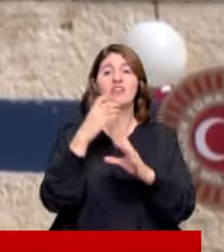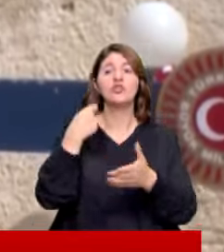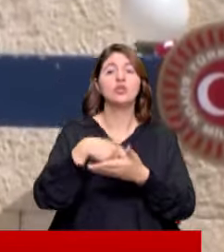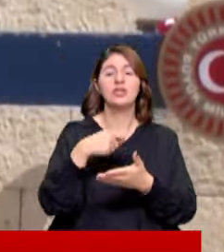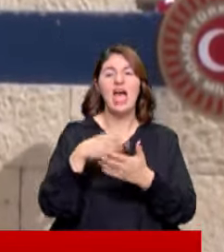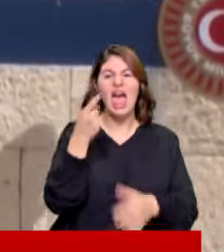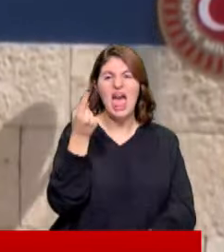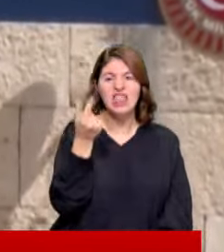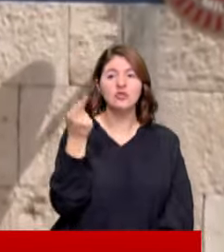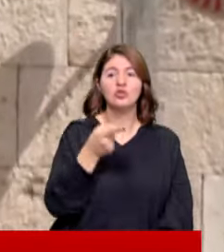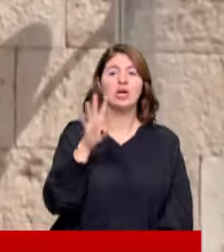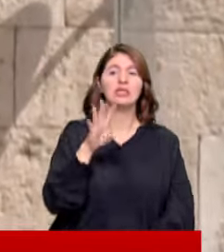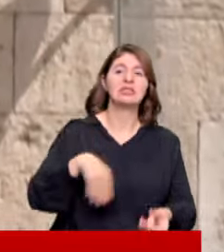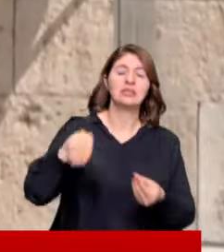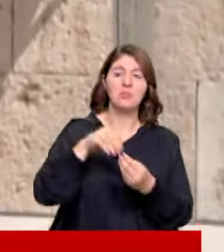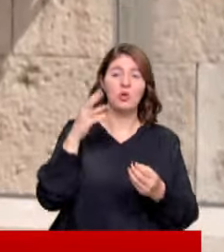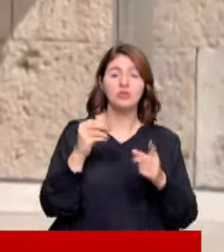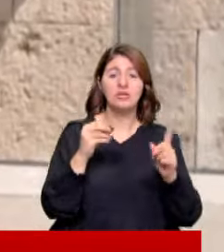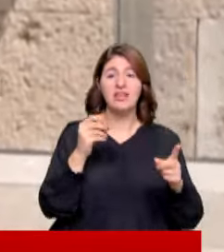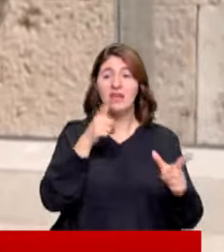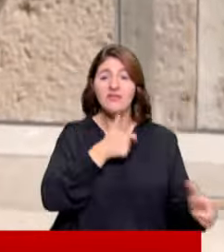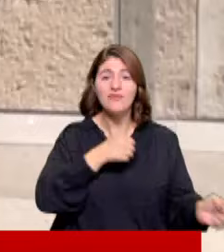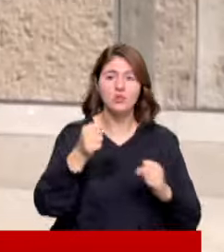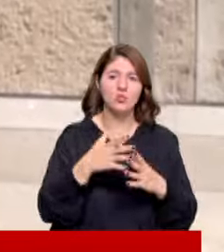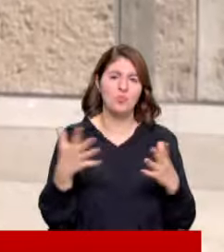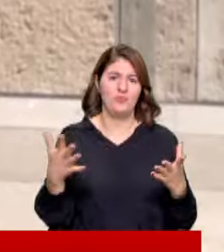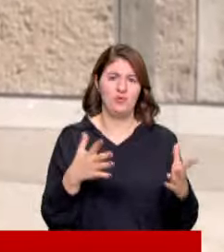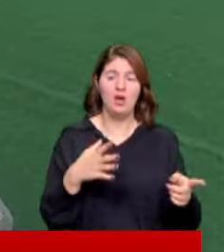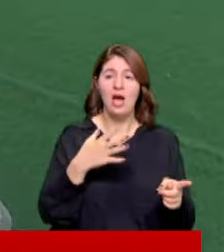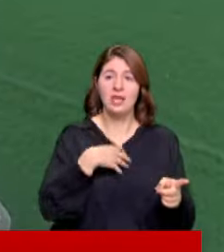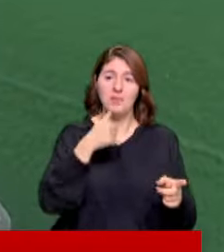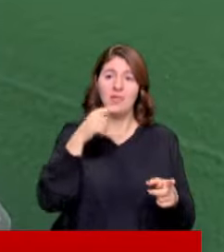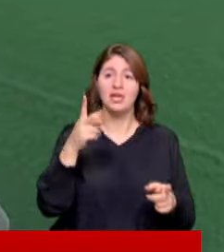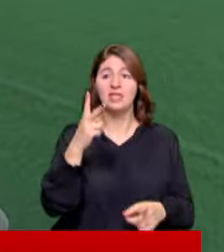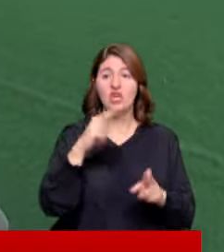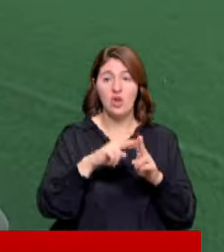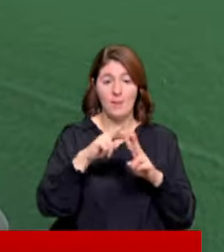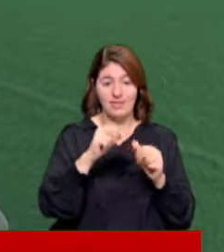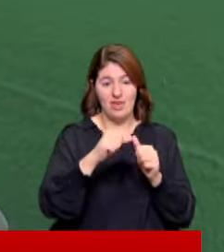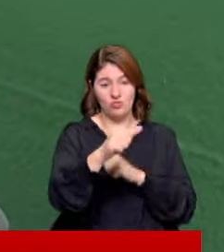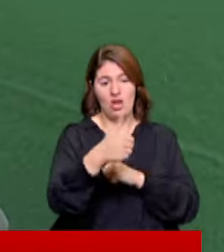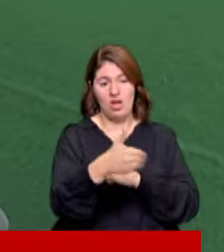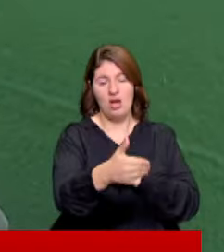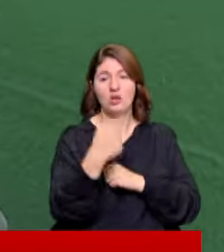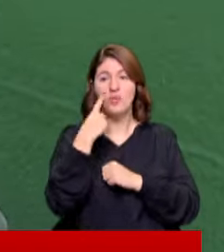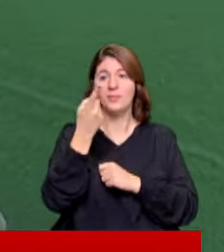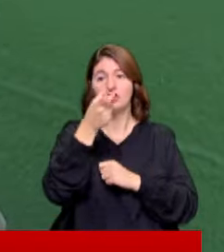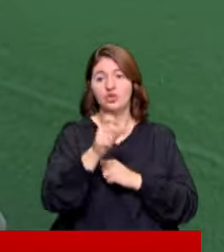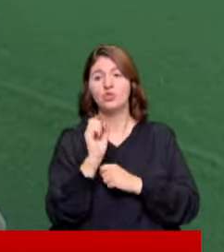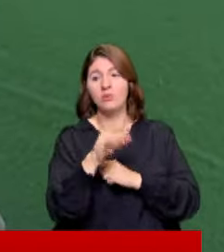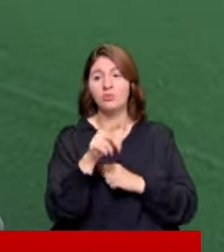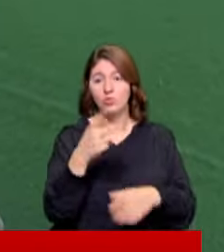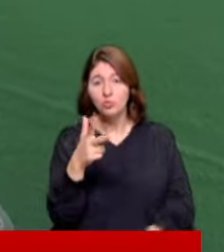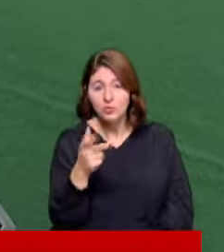az %40 zamlanırken servisçilerin feryadı da büyük. Velilerinde. 2 kilometrelik bir yolda bir kişiyi göndermek